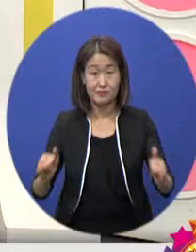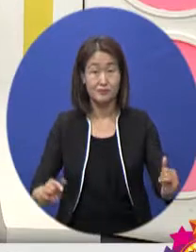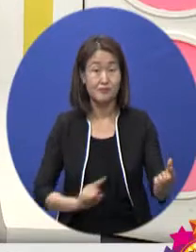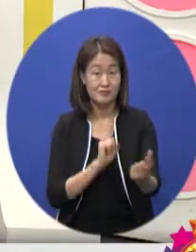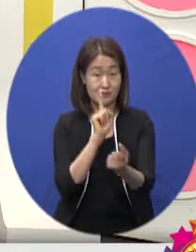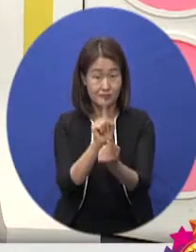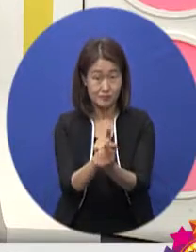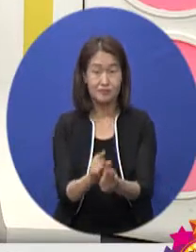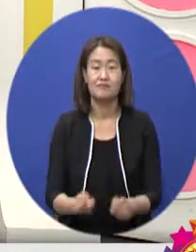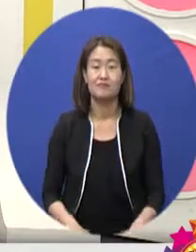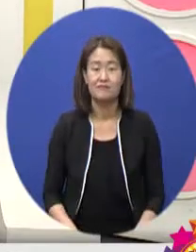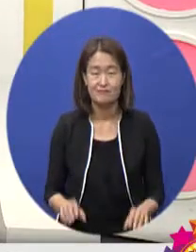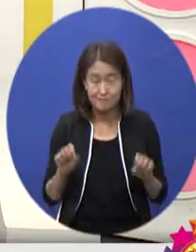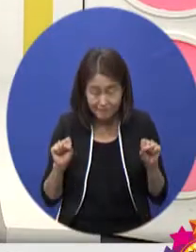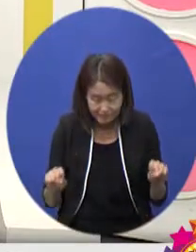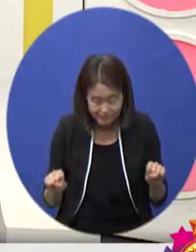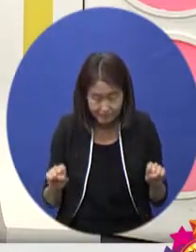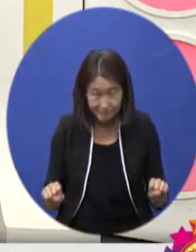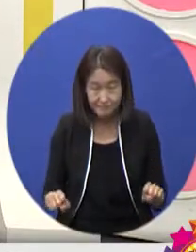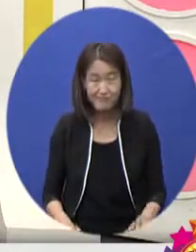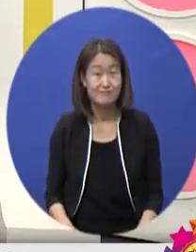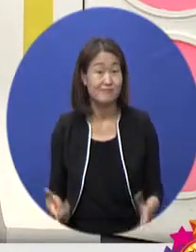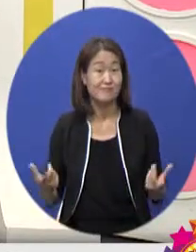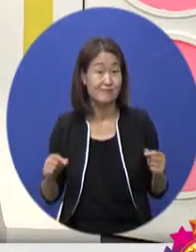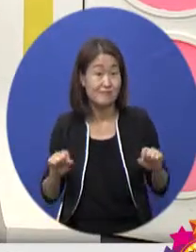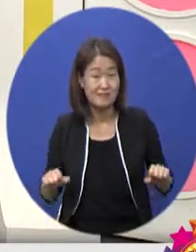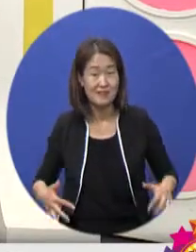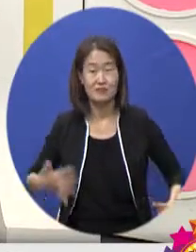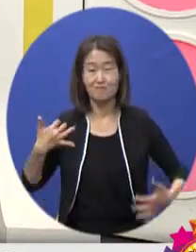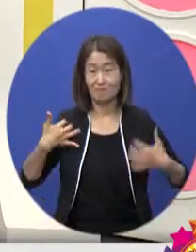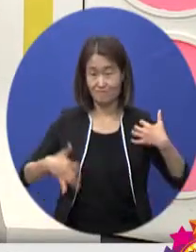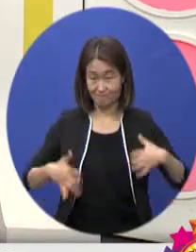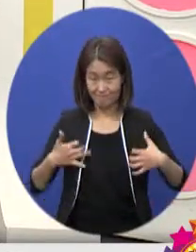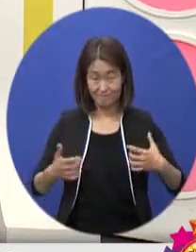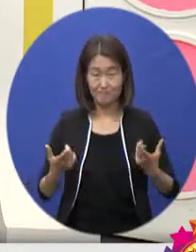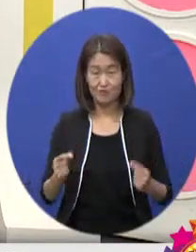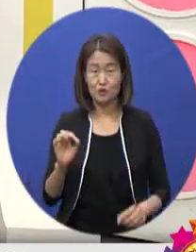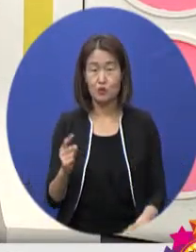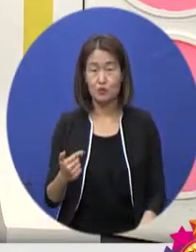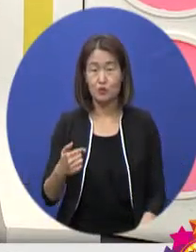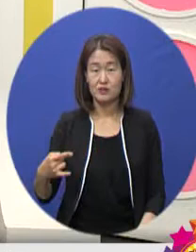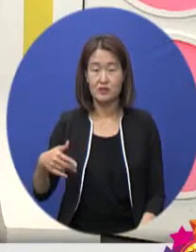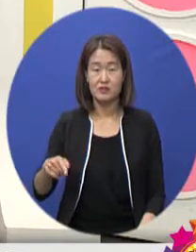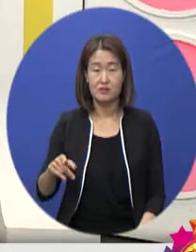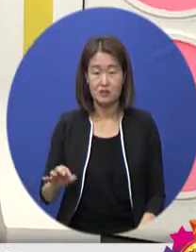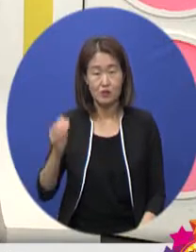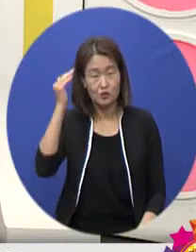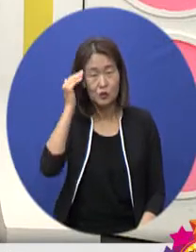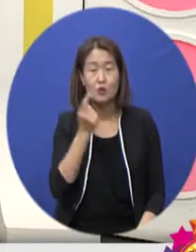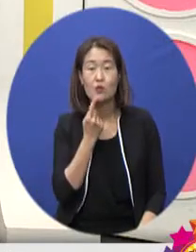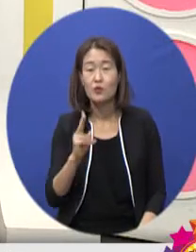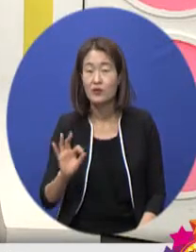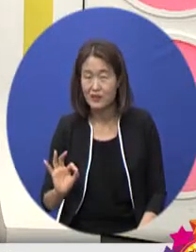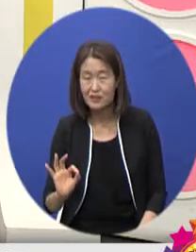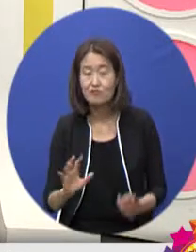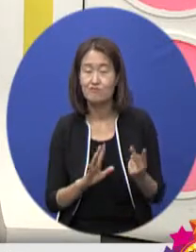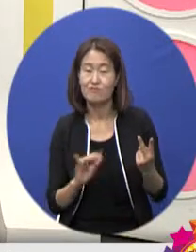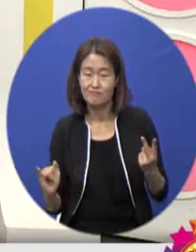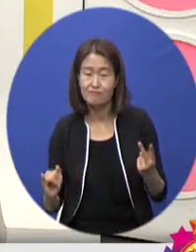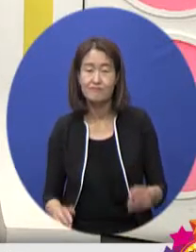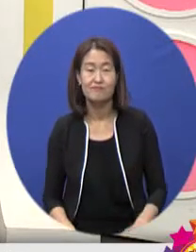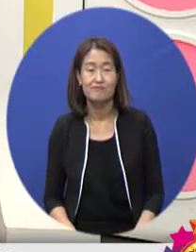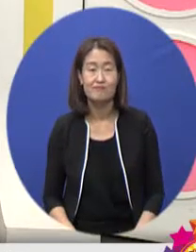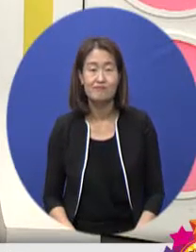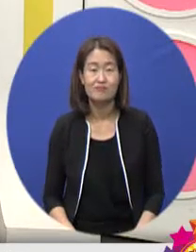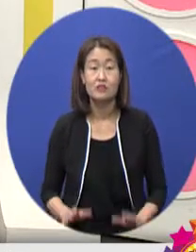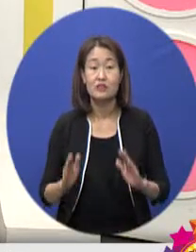만나 뵙겠습니다 네, 안녕하세요 네, 안녕하세요 반갑습니다 운전 씨, 정양 씨요 네, 반갑습니다 네네